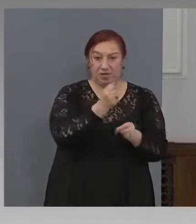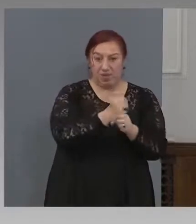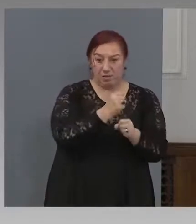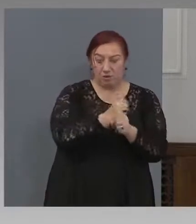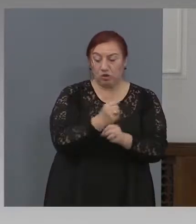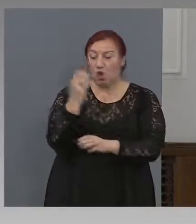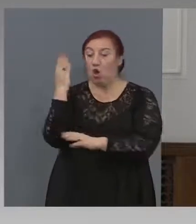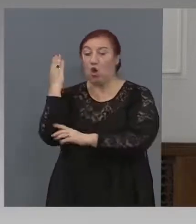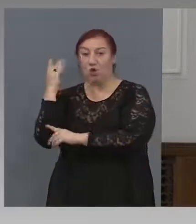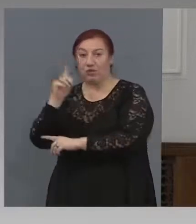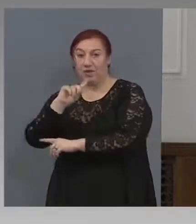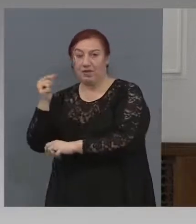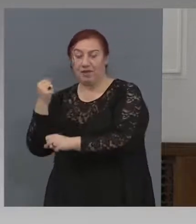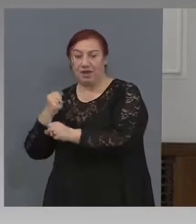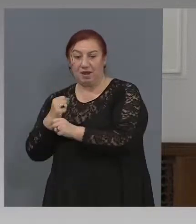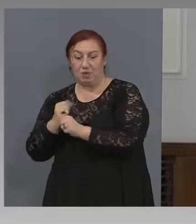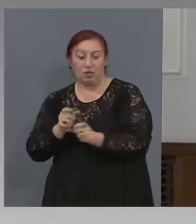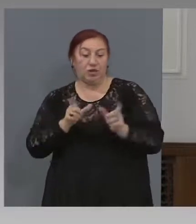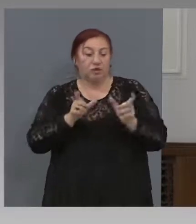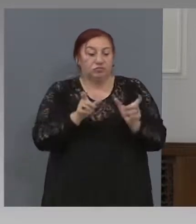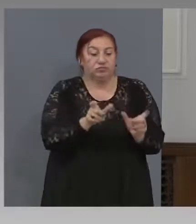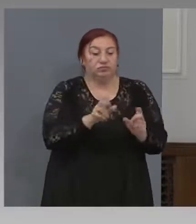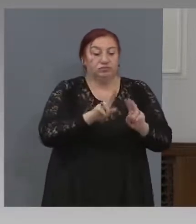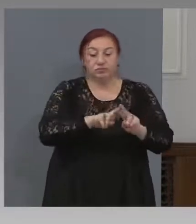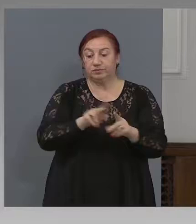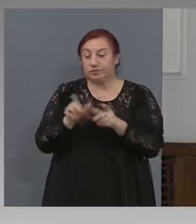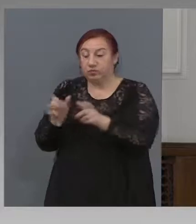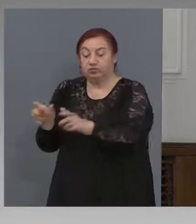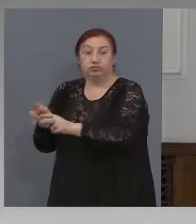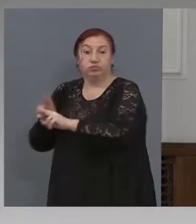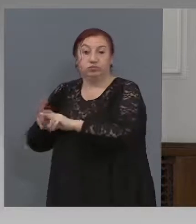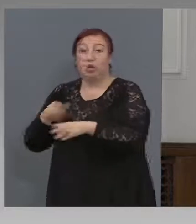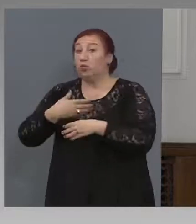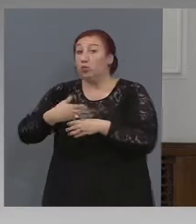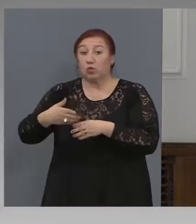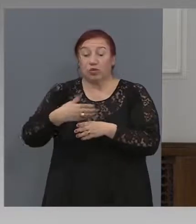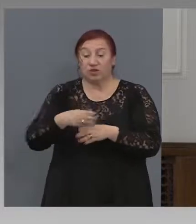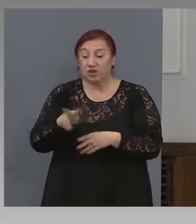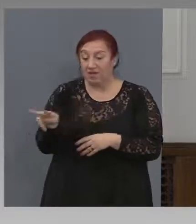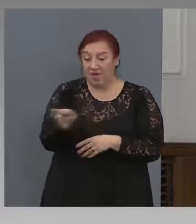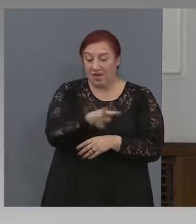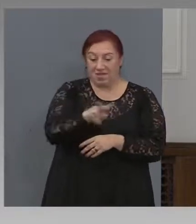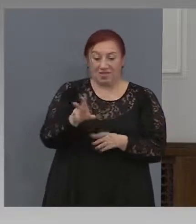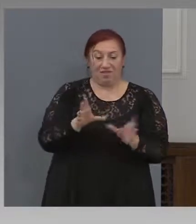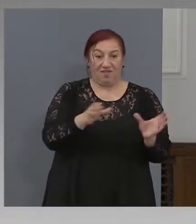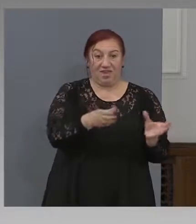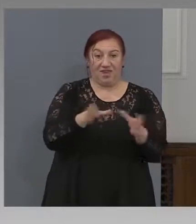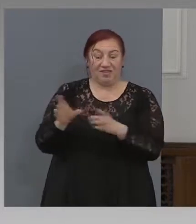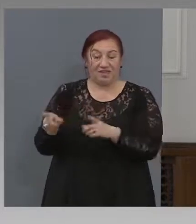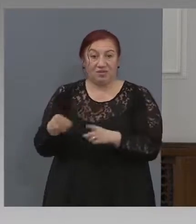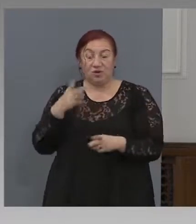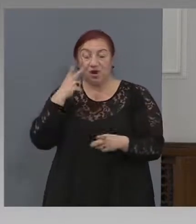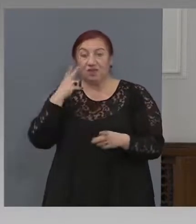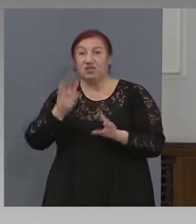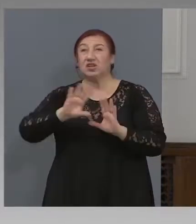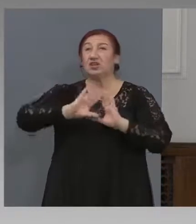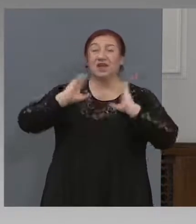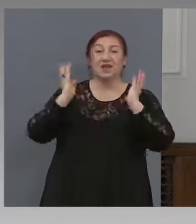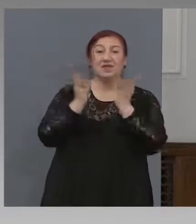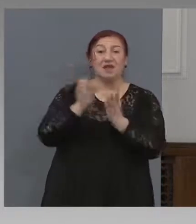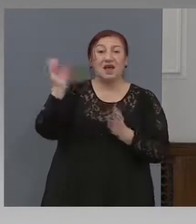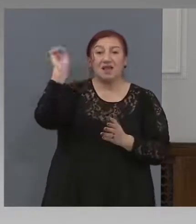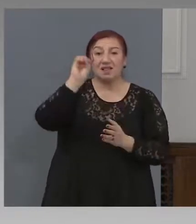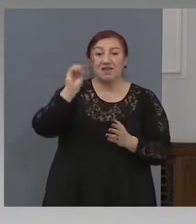хотели. Карантините продължават и по отношение на тези два сектора виждате анонсите от цяла Европа,